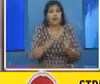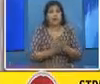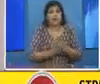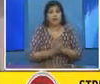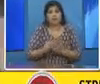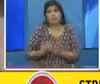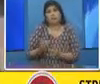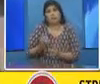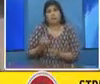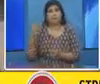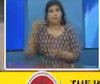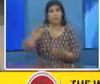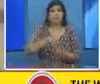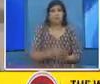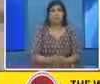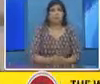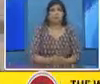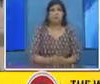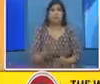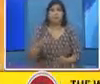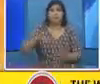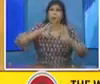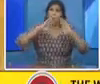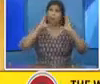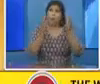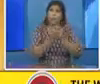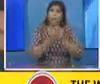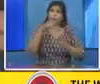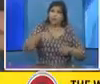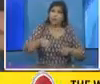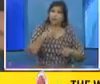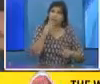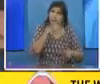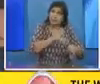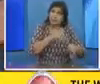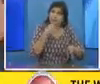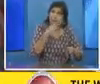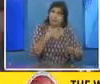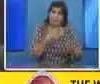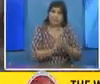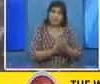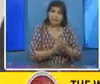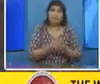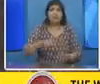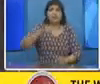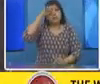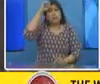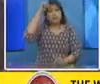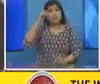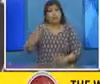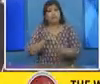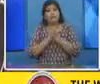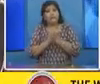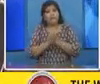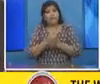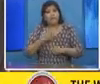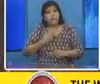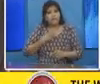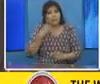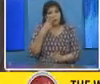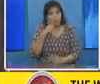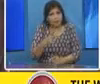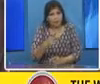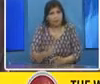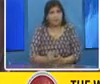और मजबूत किया है। दुनिया ने इस दौरान भारत की विश्व बंधुत्व की भावना को भी